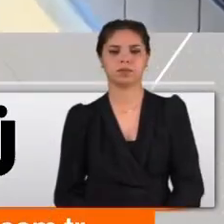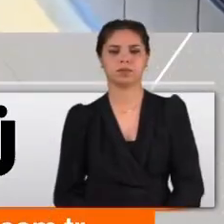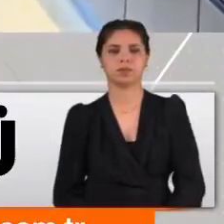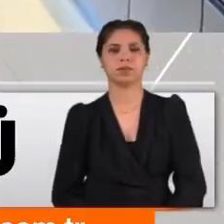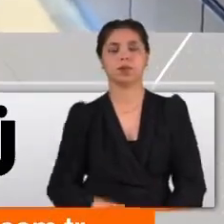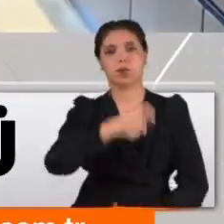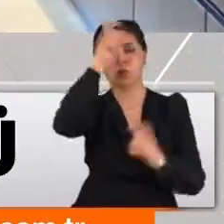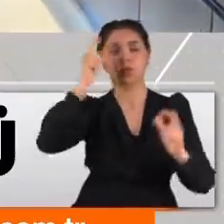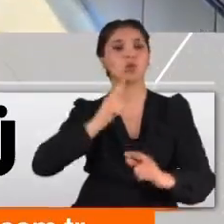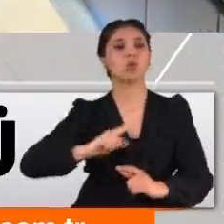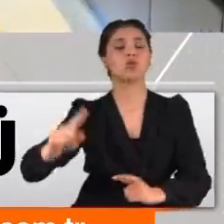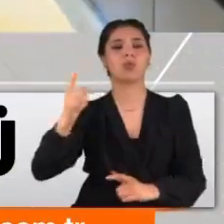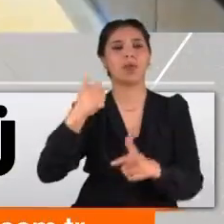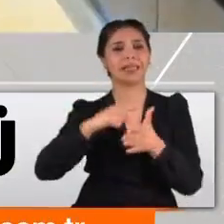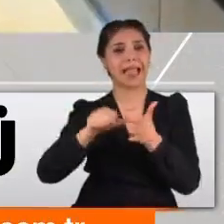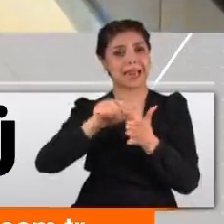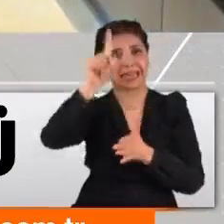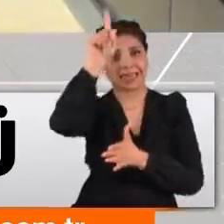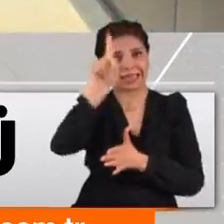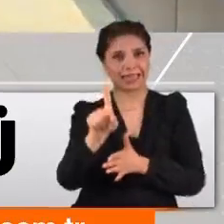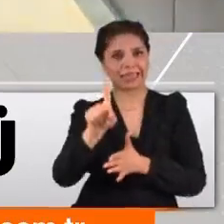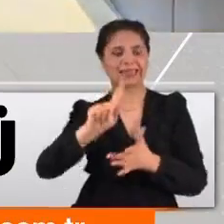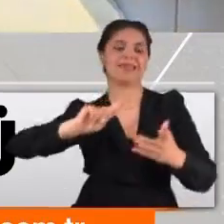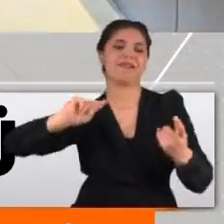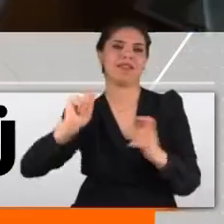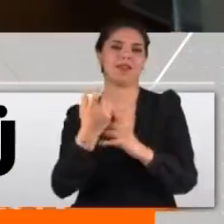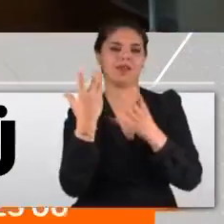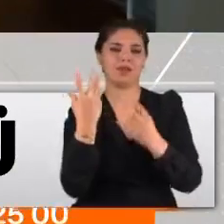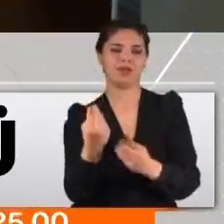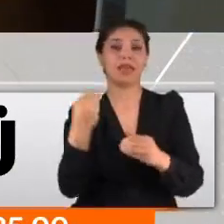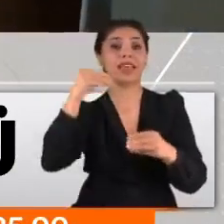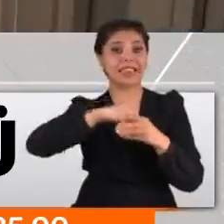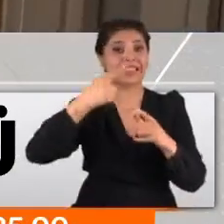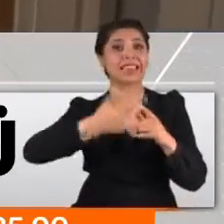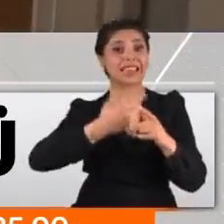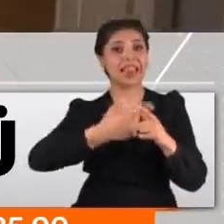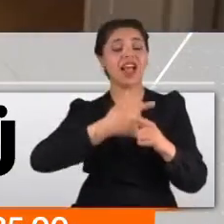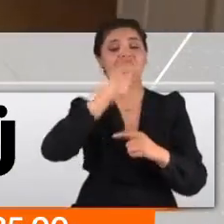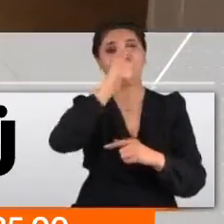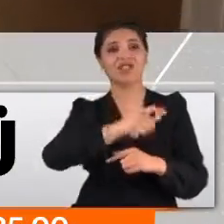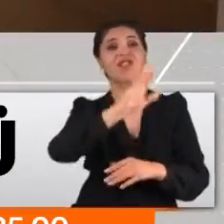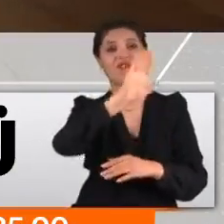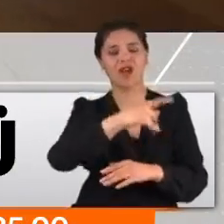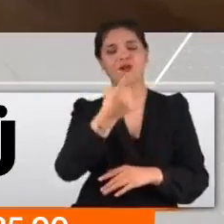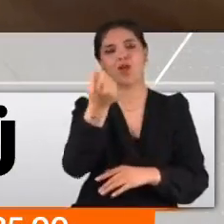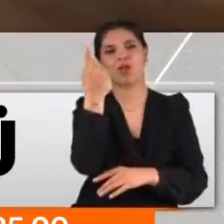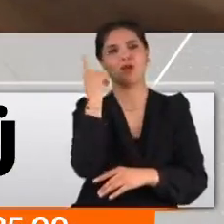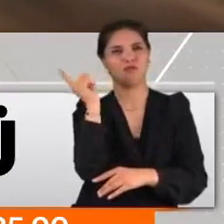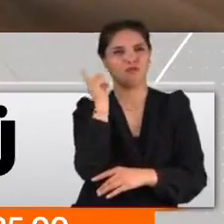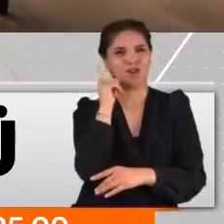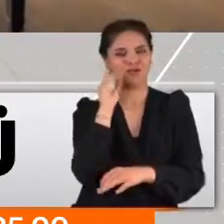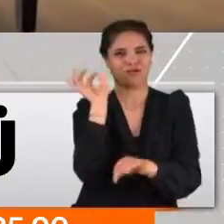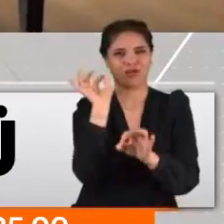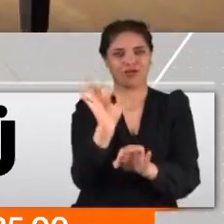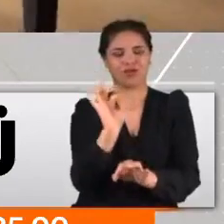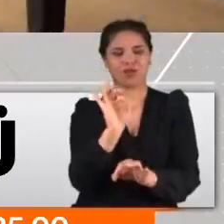Türkiye Cumhuriyeti tarihinde ilk kez devran tersine döndü. İçinde kiracılı gayrimenkuller düne kadar favoriyken şu